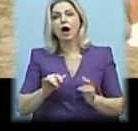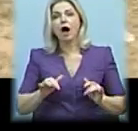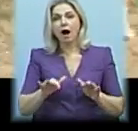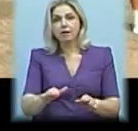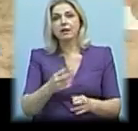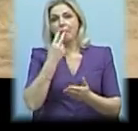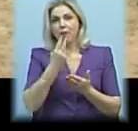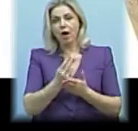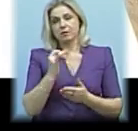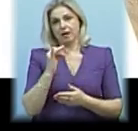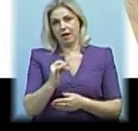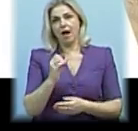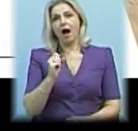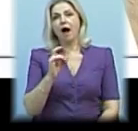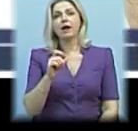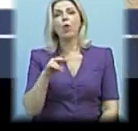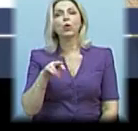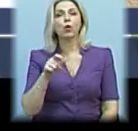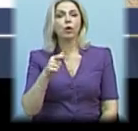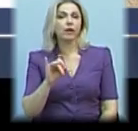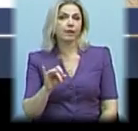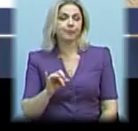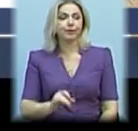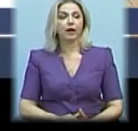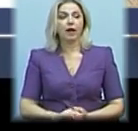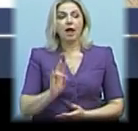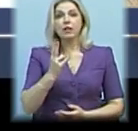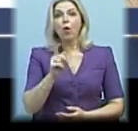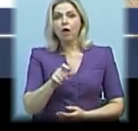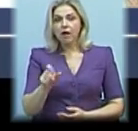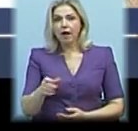відзначили і археологи. Ніколаївці, ми з ними вже